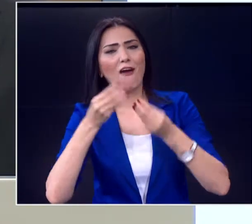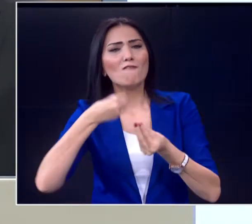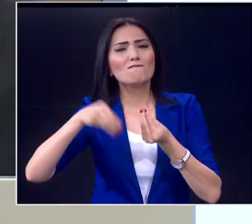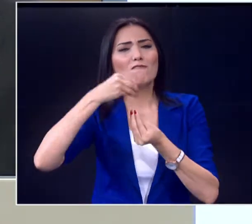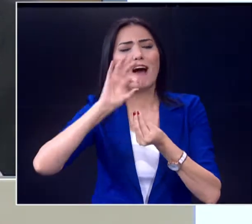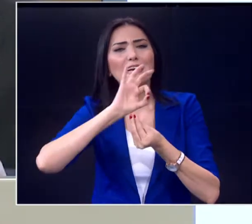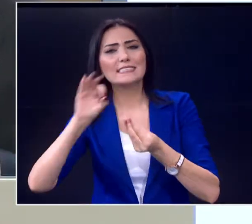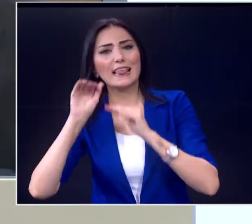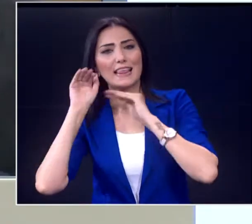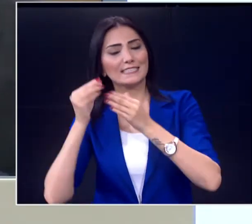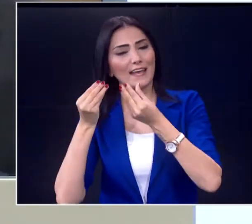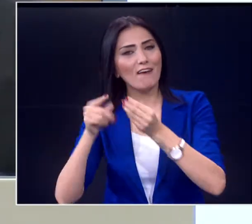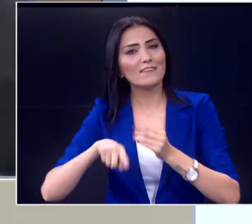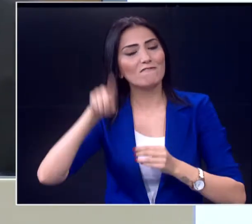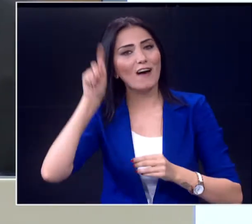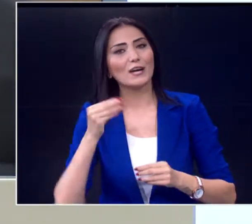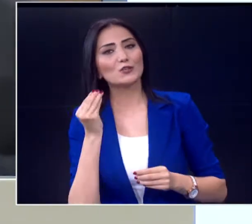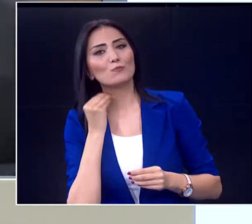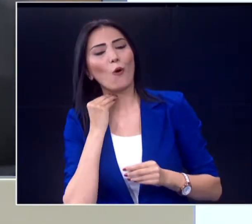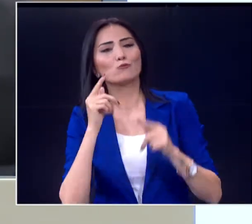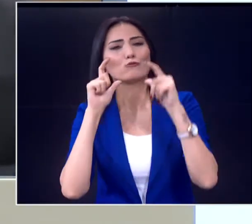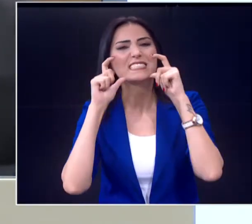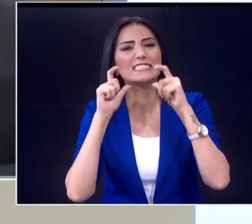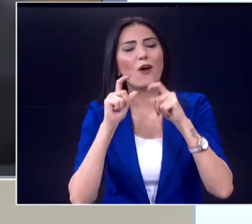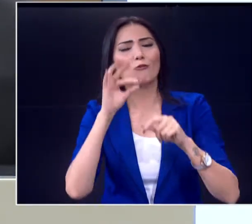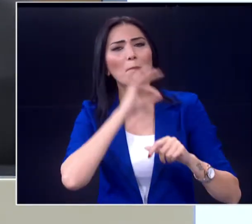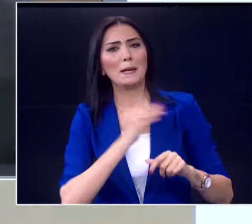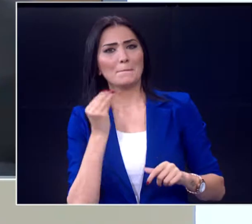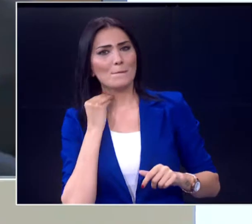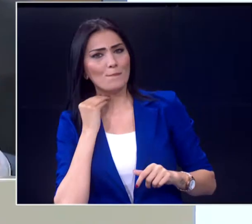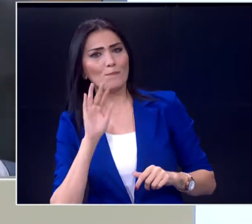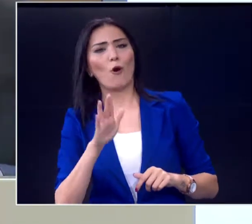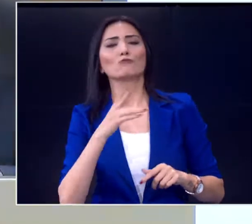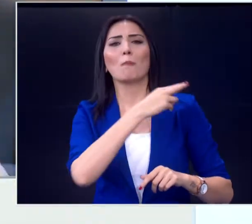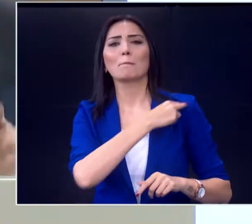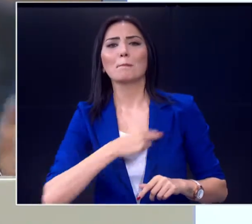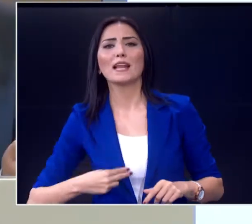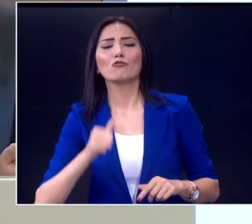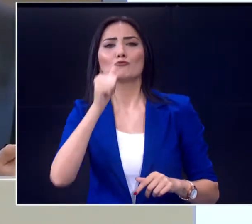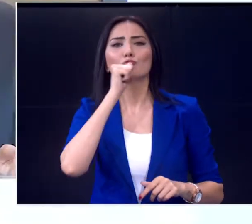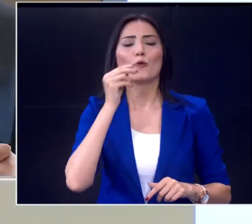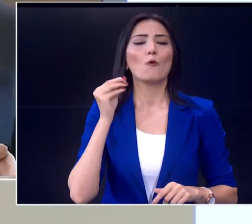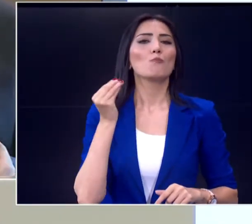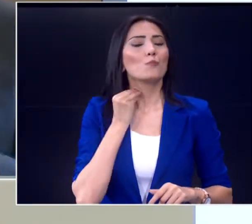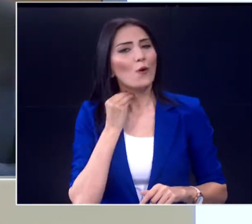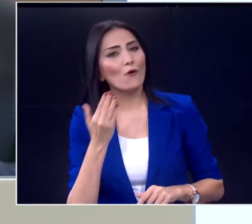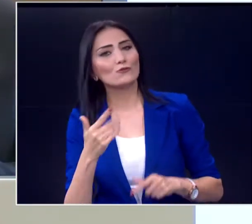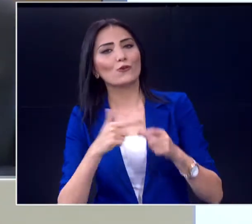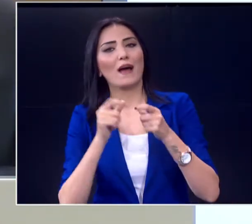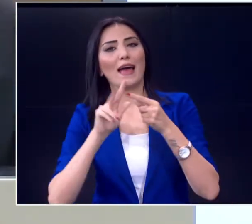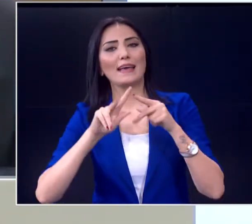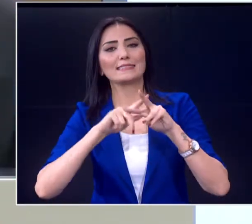verdik. Vergi borcu, sigorta prim borcu, belediyeye su borcu,